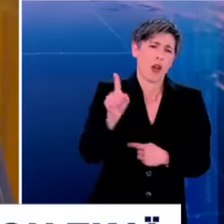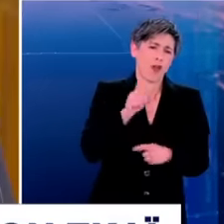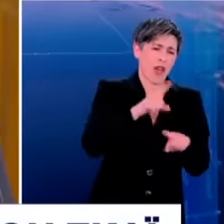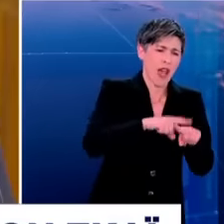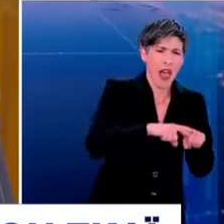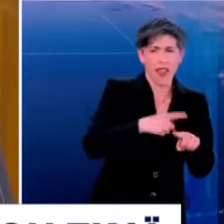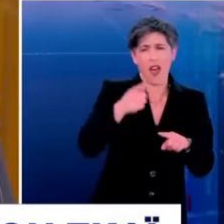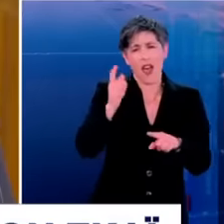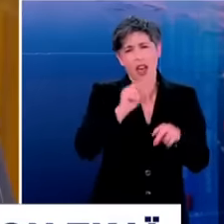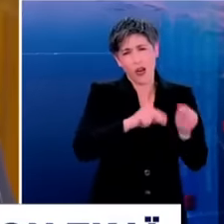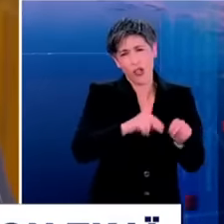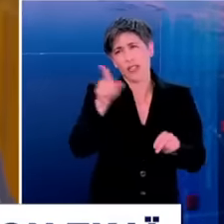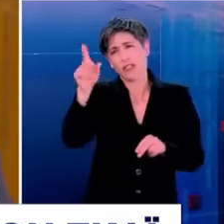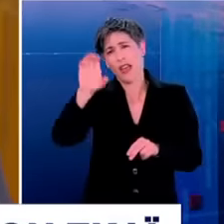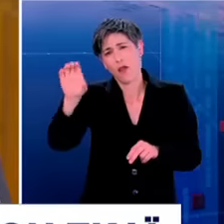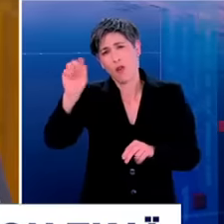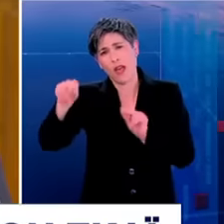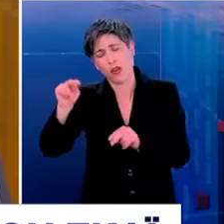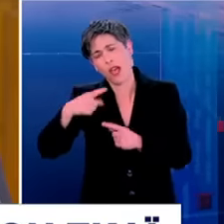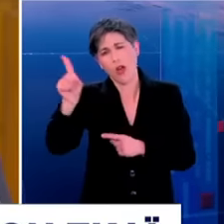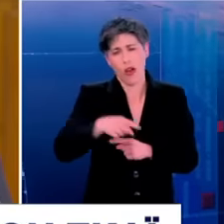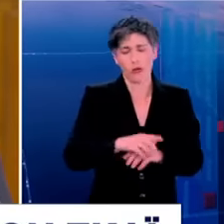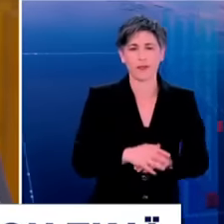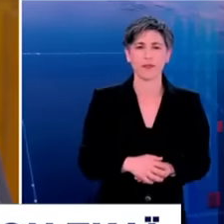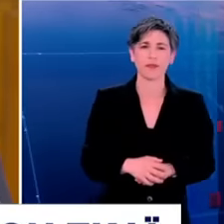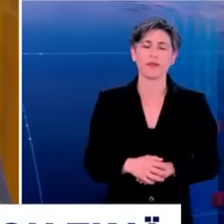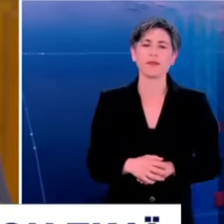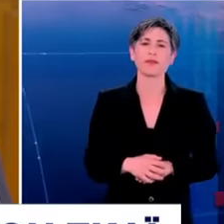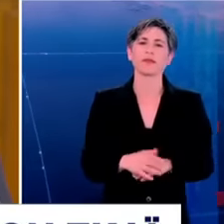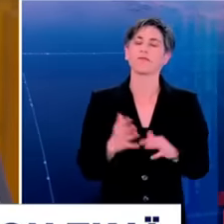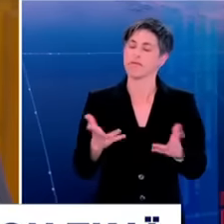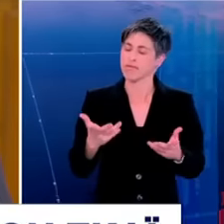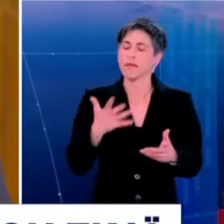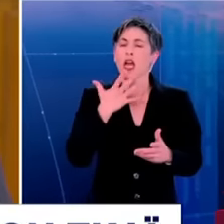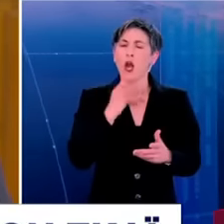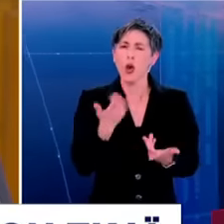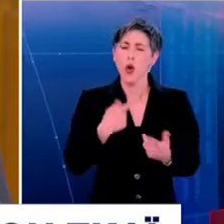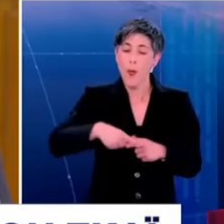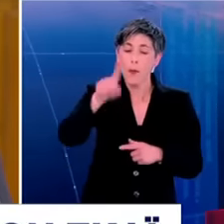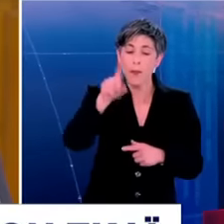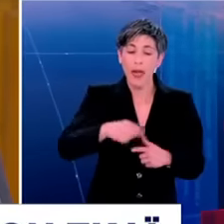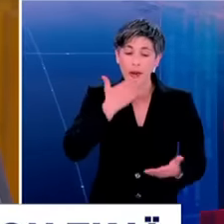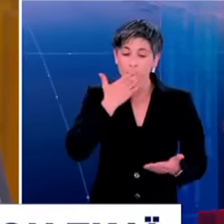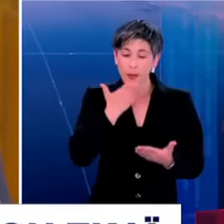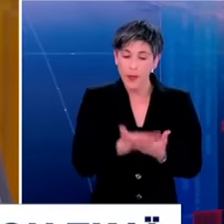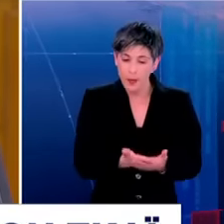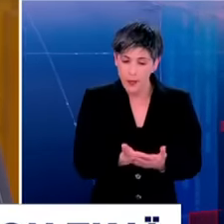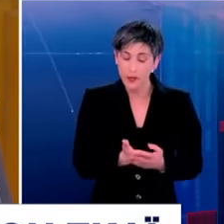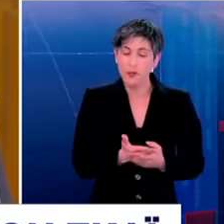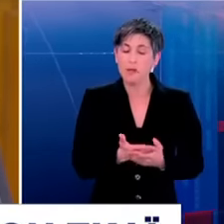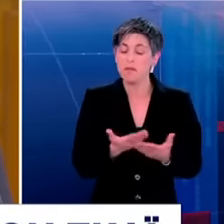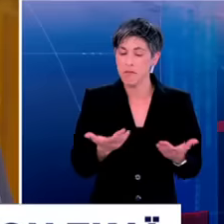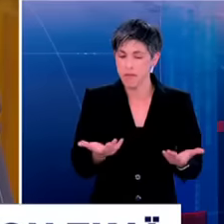Μάλιστα. Επειδή όμως όλες οι κυβερνήσεις στο τέλος της ημέρας, κύριε Πρόεδρε, κρίνονται από την καθημερινότητα, θέλω να πάμε σε